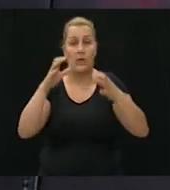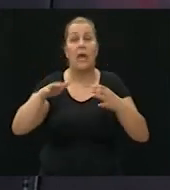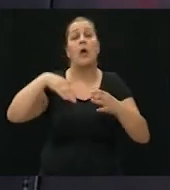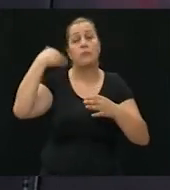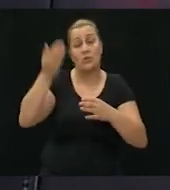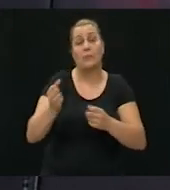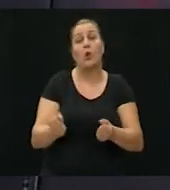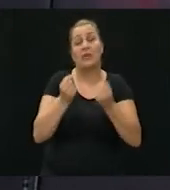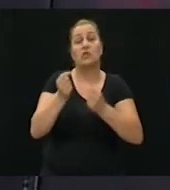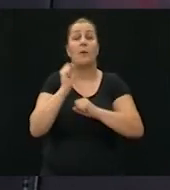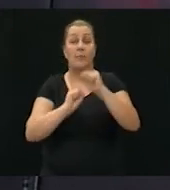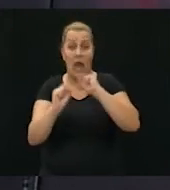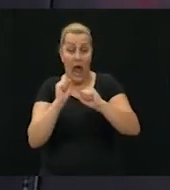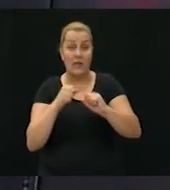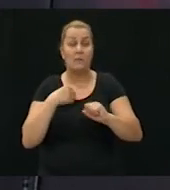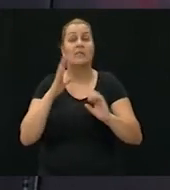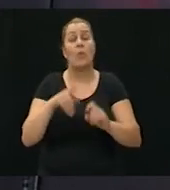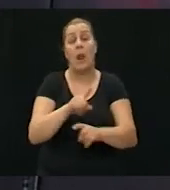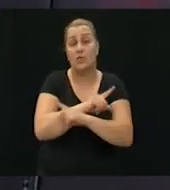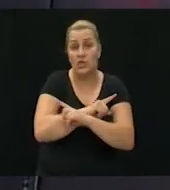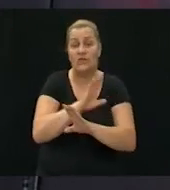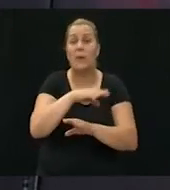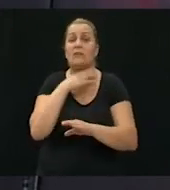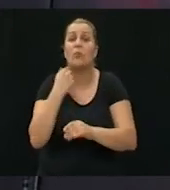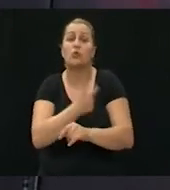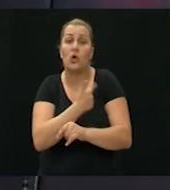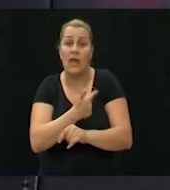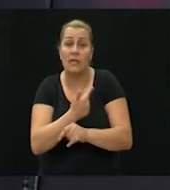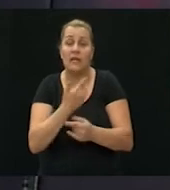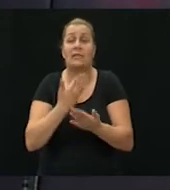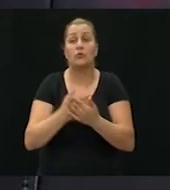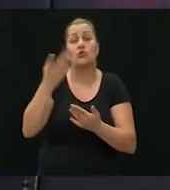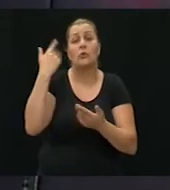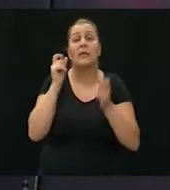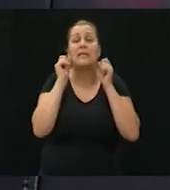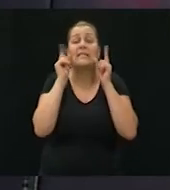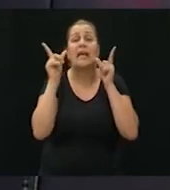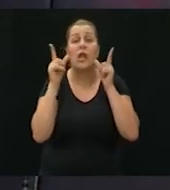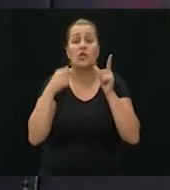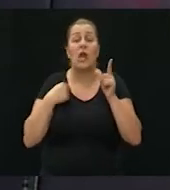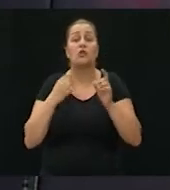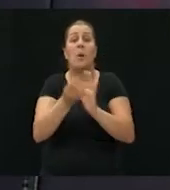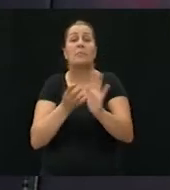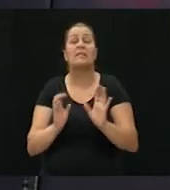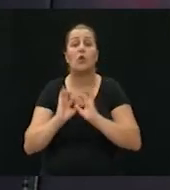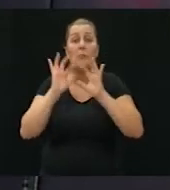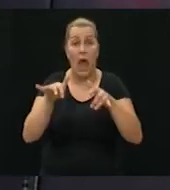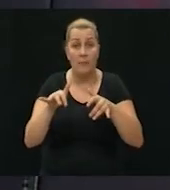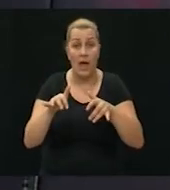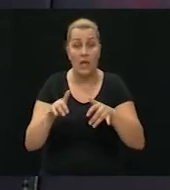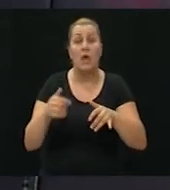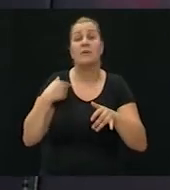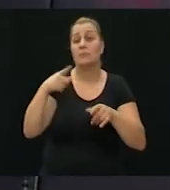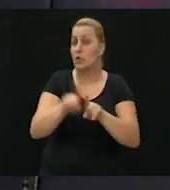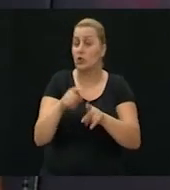kasnije teže to obrane, imali smo žrtve, imali smo puno ranjeni. Jer oni su bili iznenađeni našom brzinom napada. Što smo odradili i